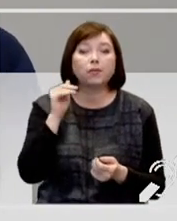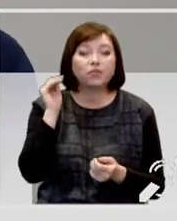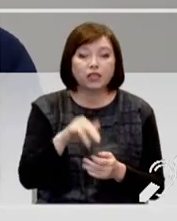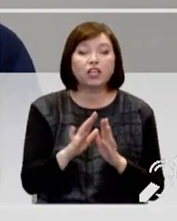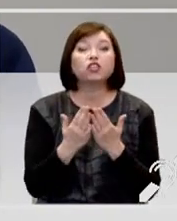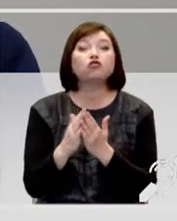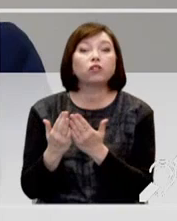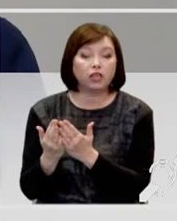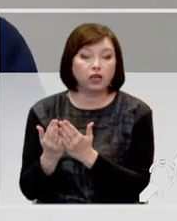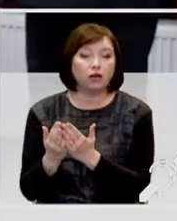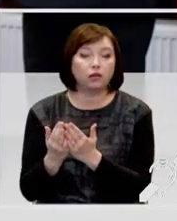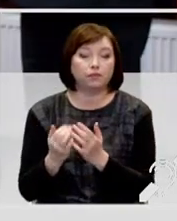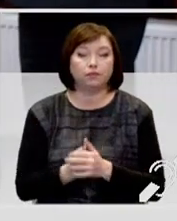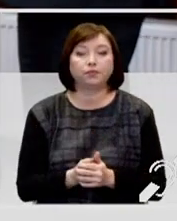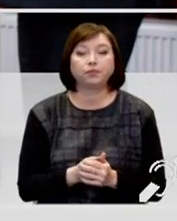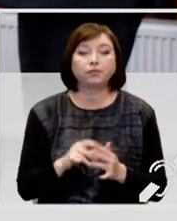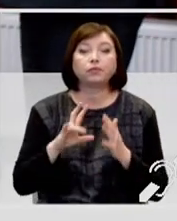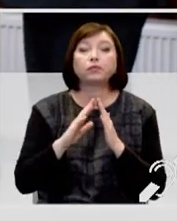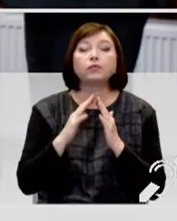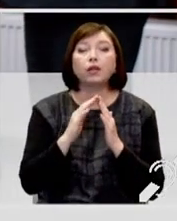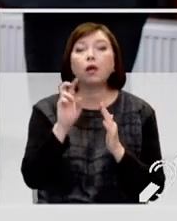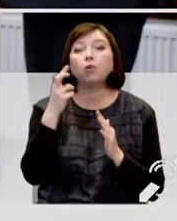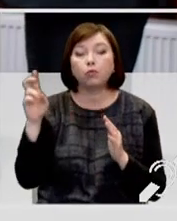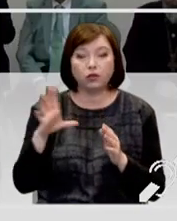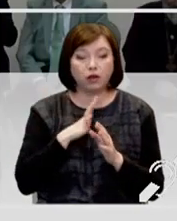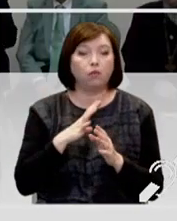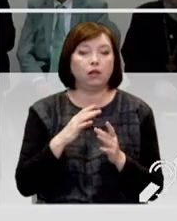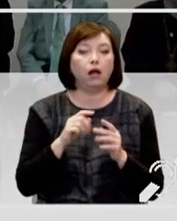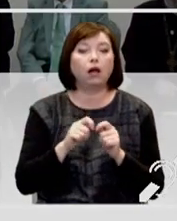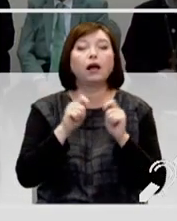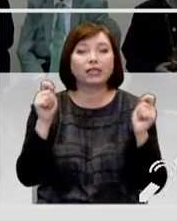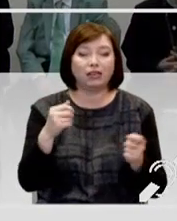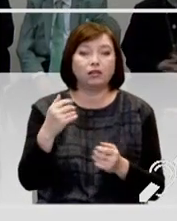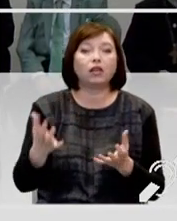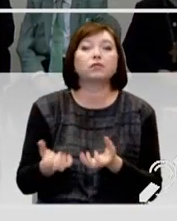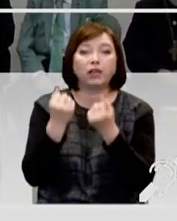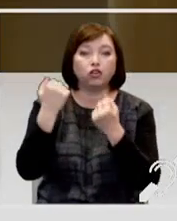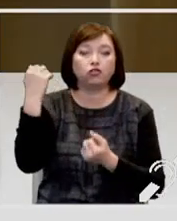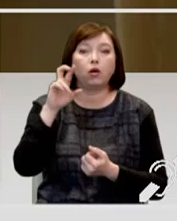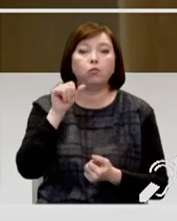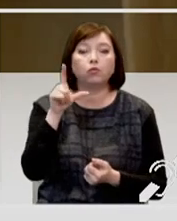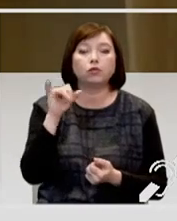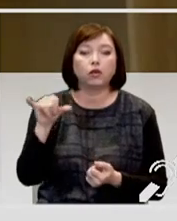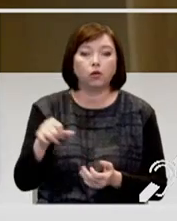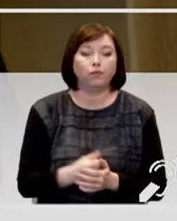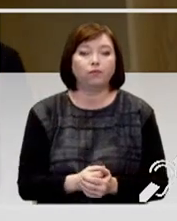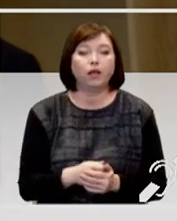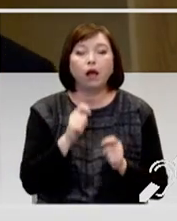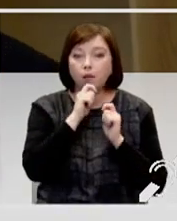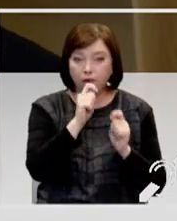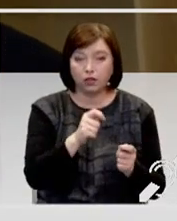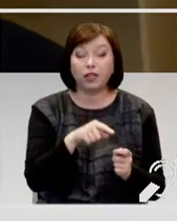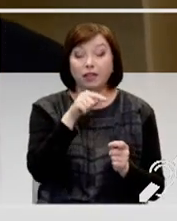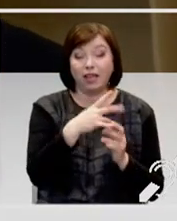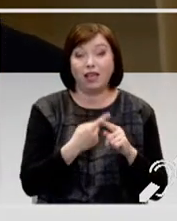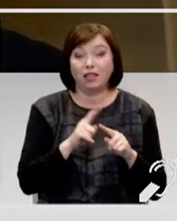adică volume în sine. Biblioteca a fost renovată cu sprijinul Consiliului Județean Buzău. Am dăruit